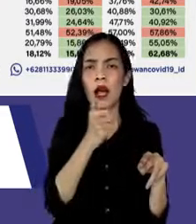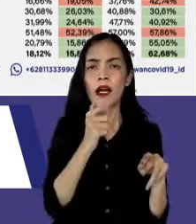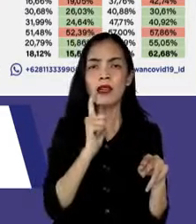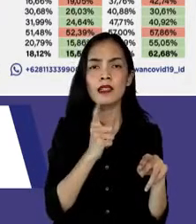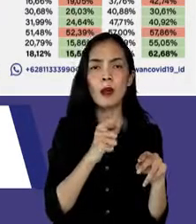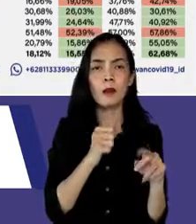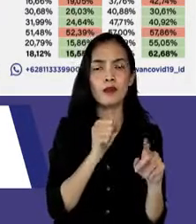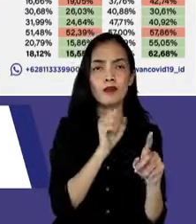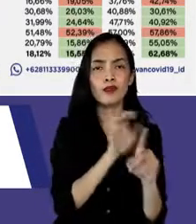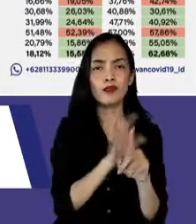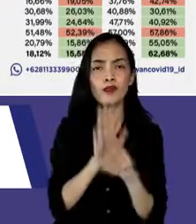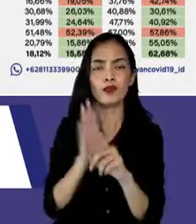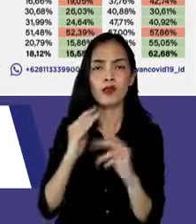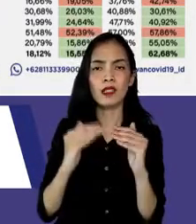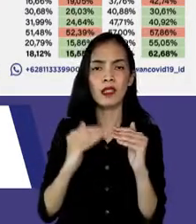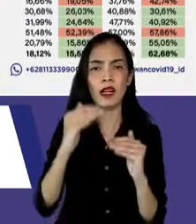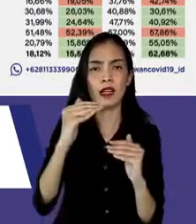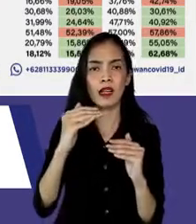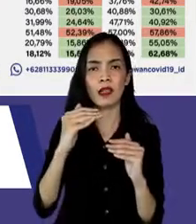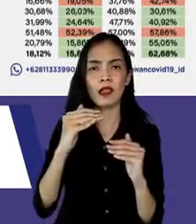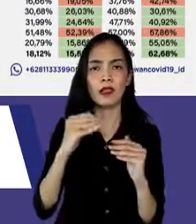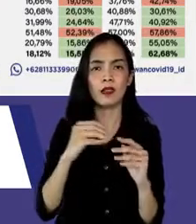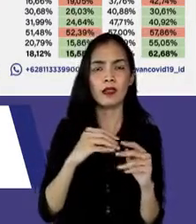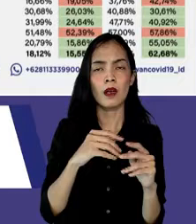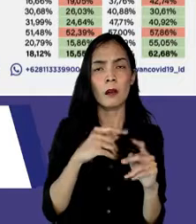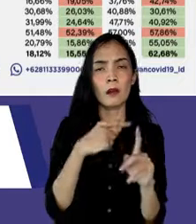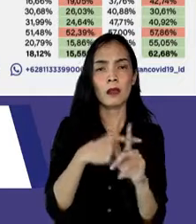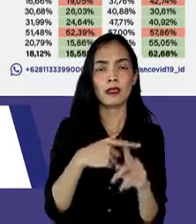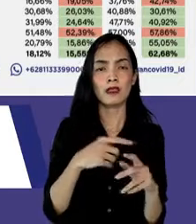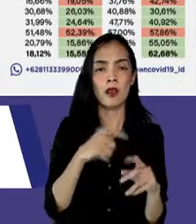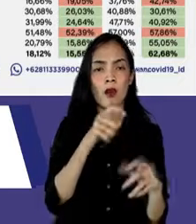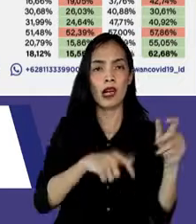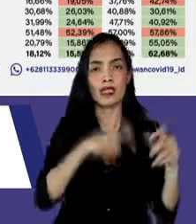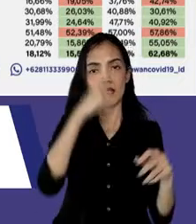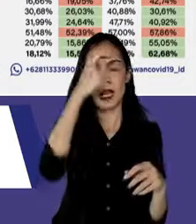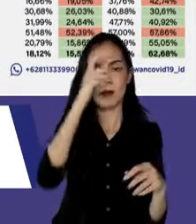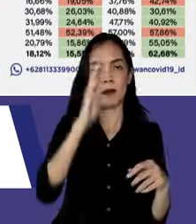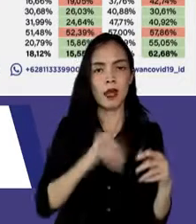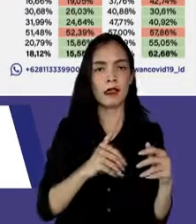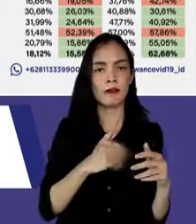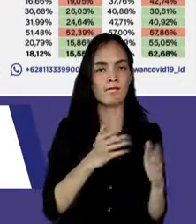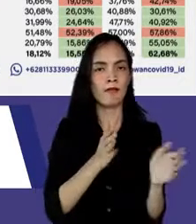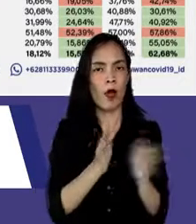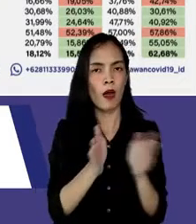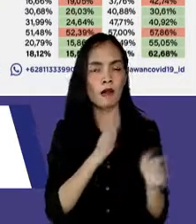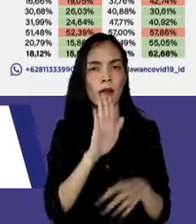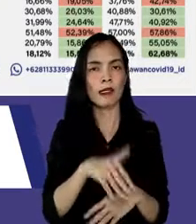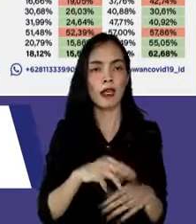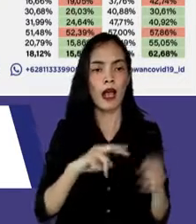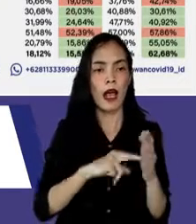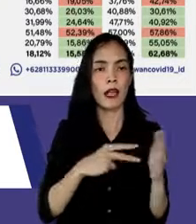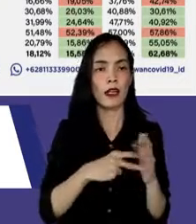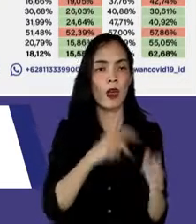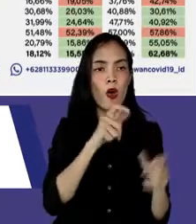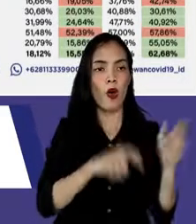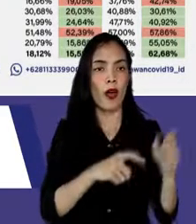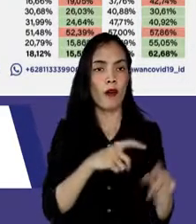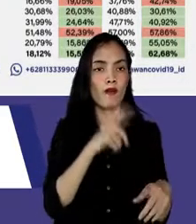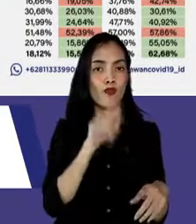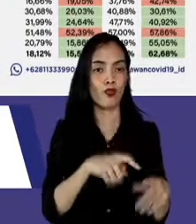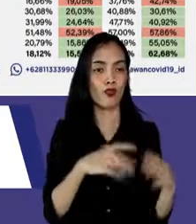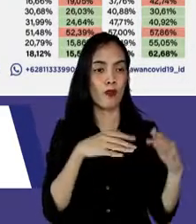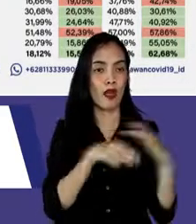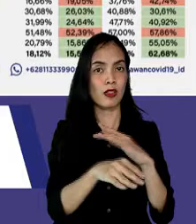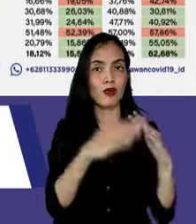kasus positif-positif eterik dan kasus aktif artinya orang yang membutuhkan perawatan